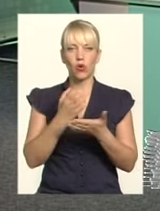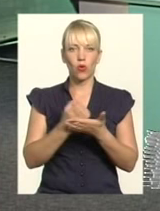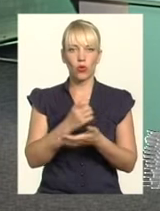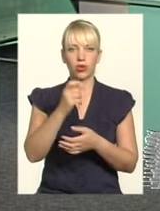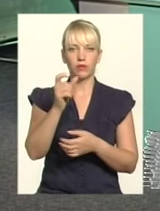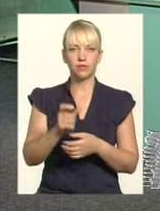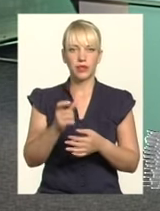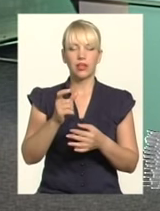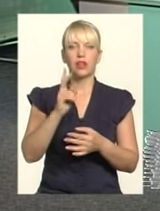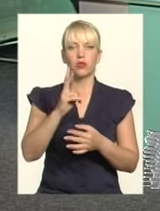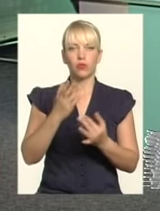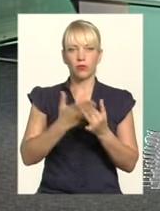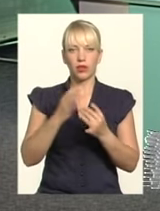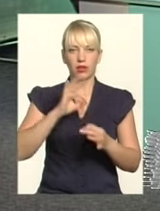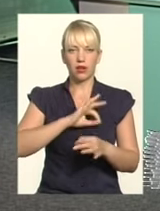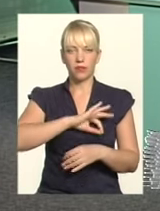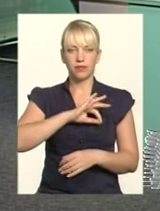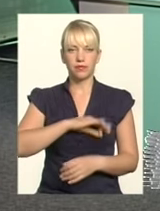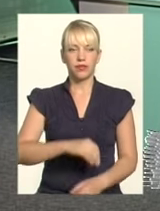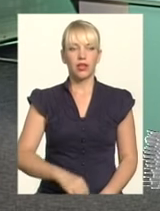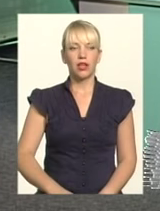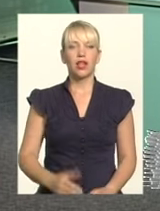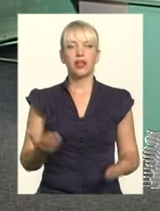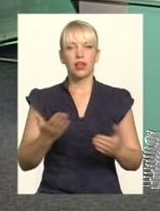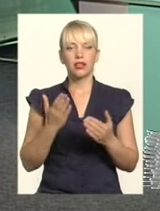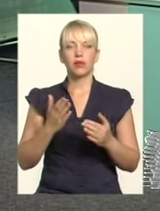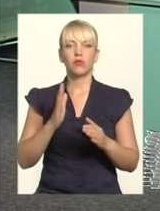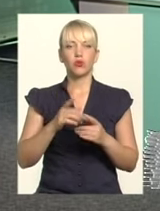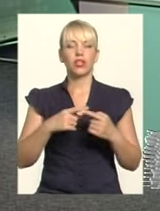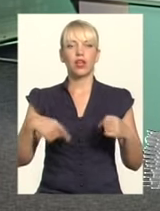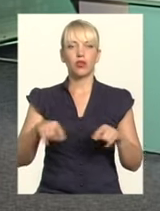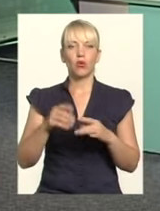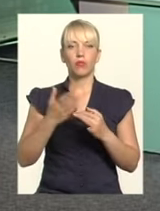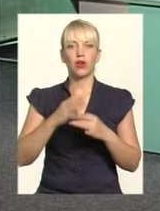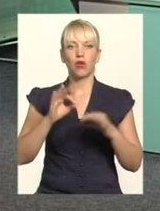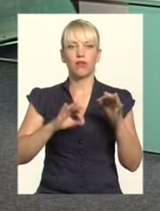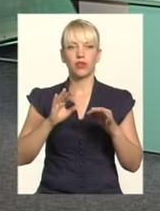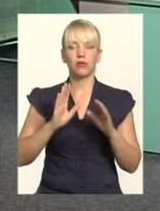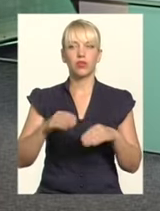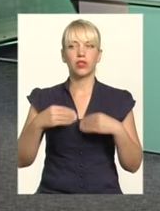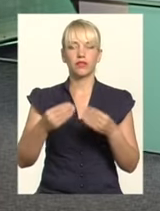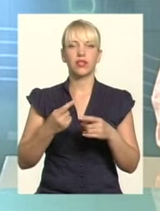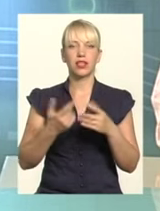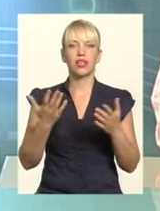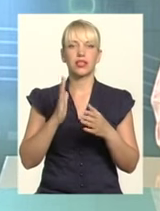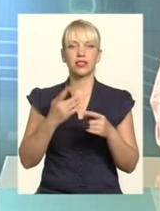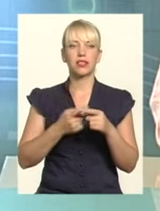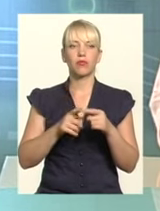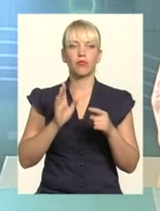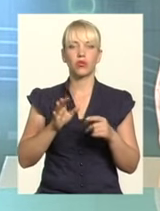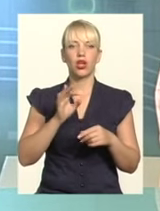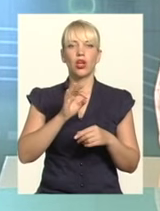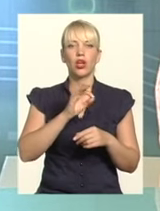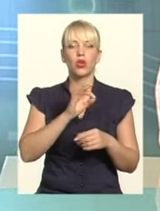ласка, от, власне, яким категоріям пільговиків будуть надаватися пільги в залежності від їх доходу, який це має бути дохід і на